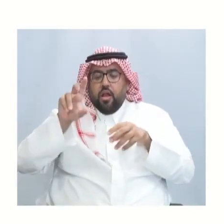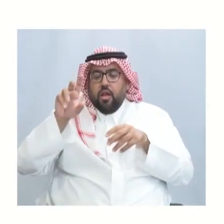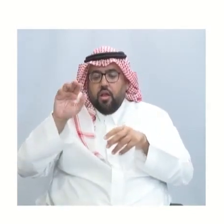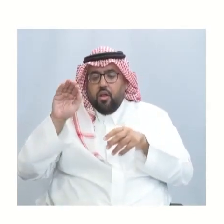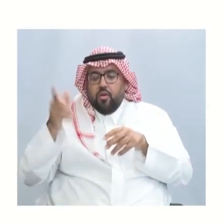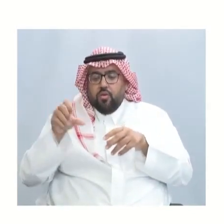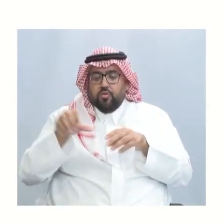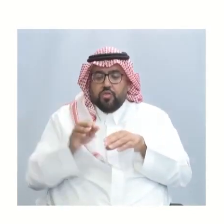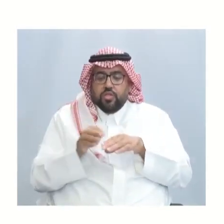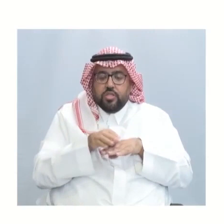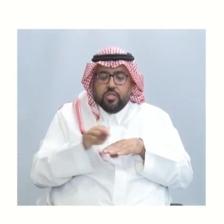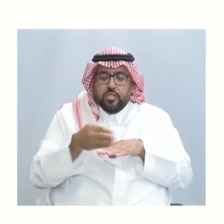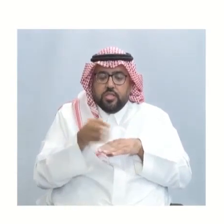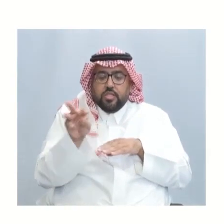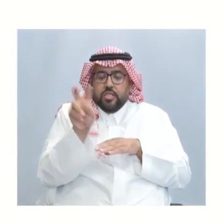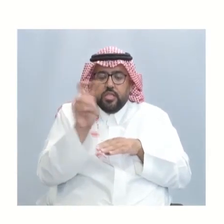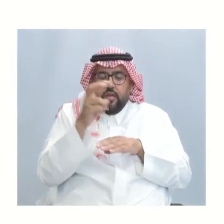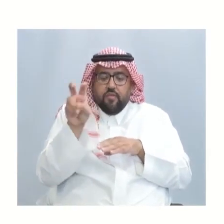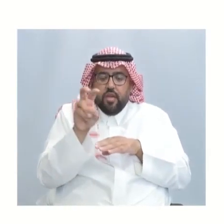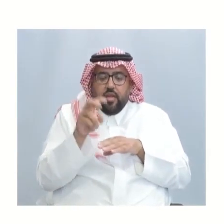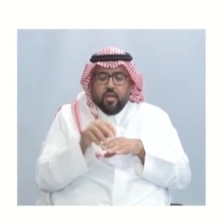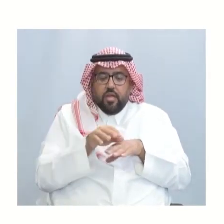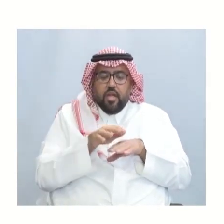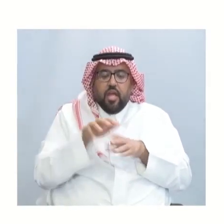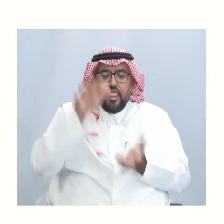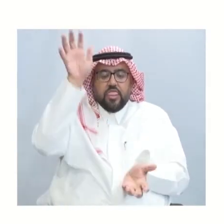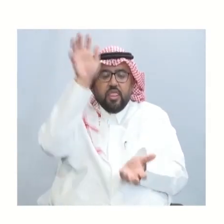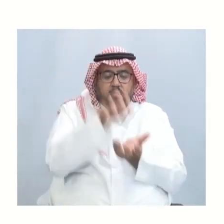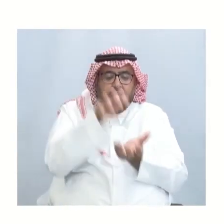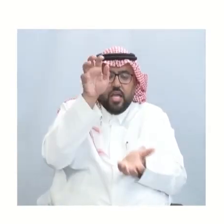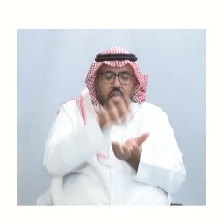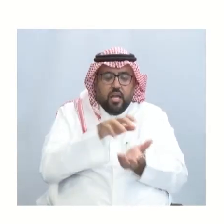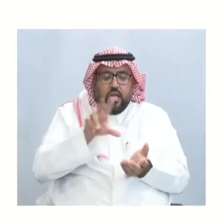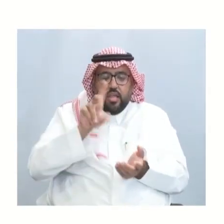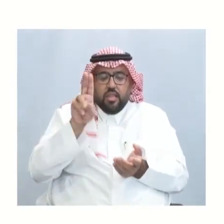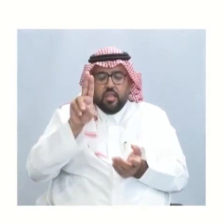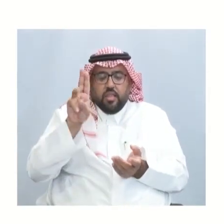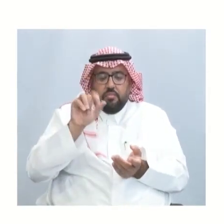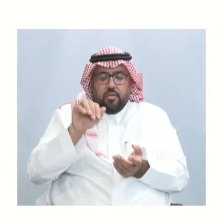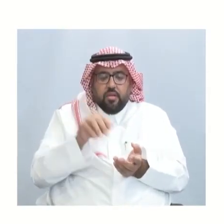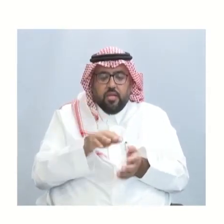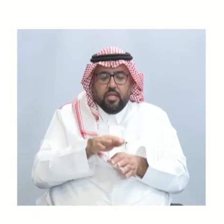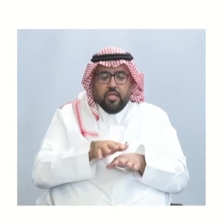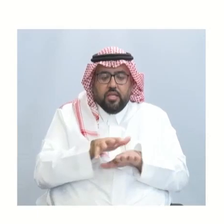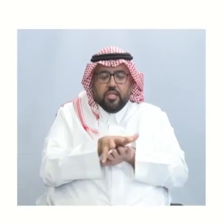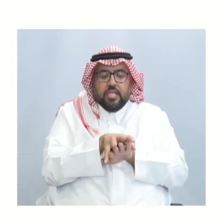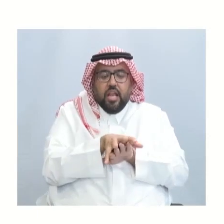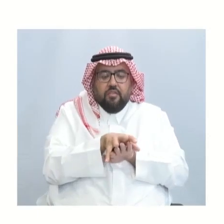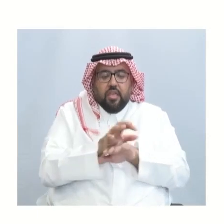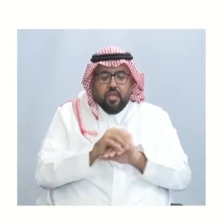الافاعي والسحالي رتبه التمسيح تضم التماسيح والقواطيع رتبه السلحفات تضم